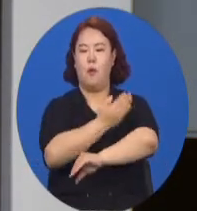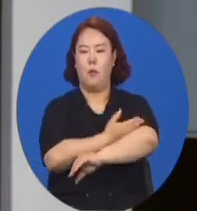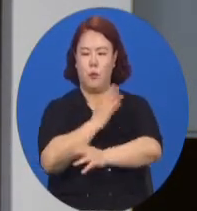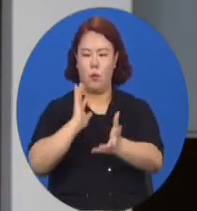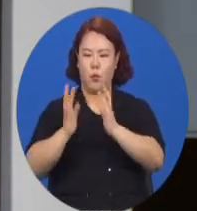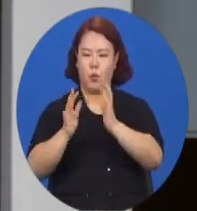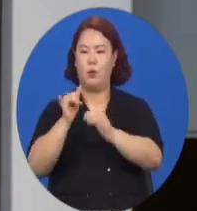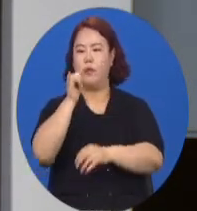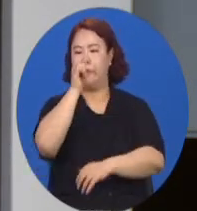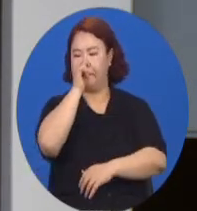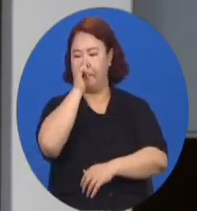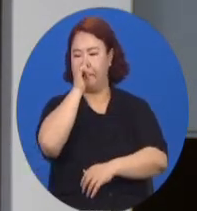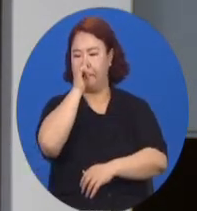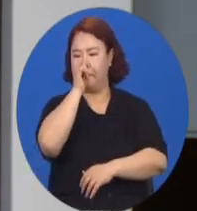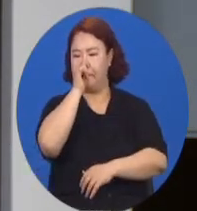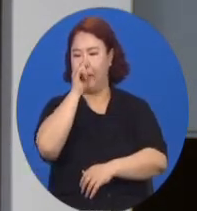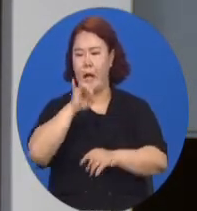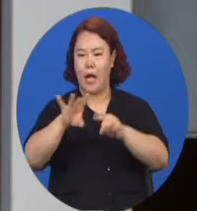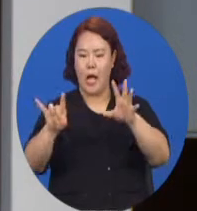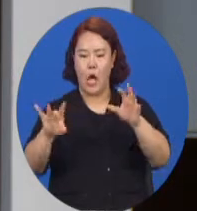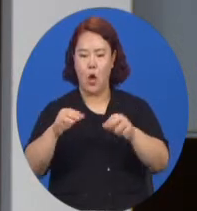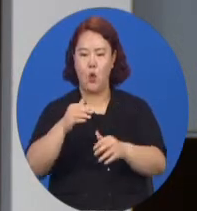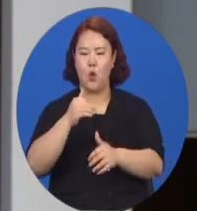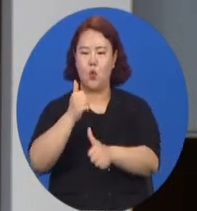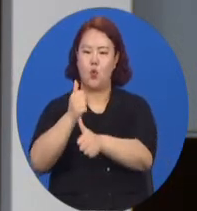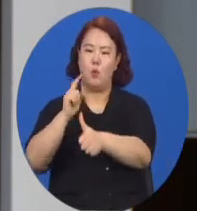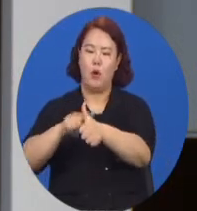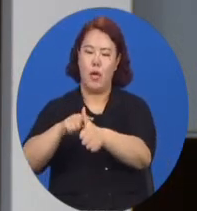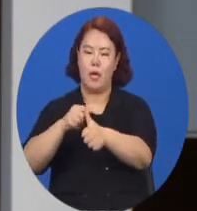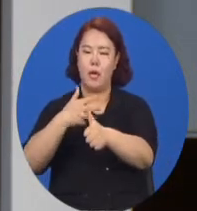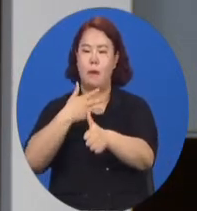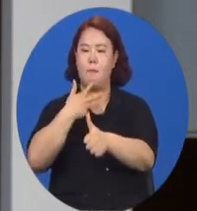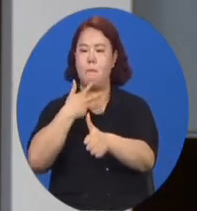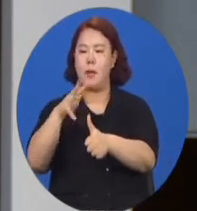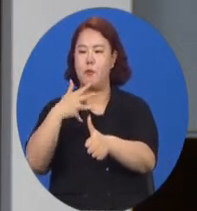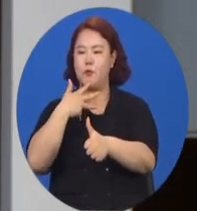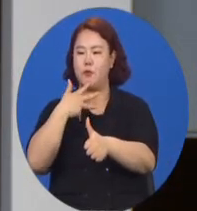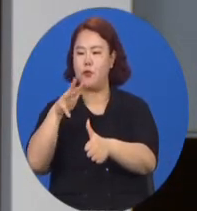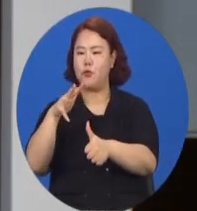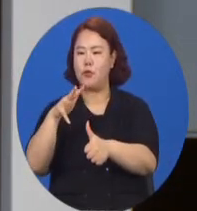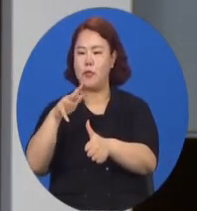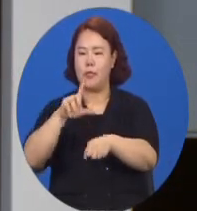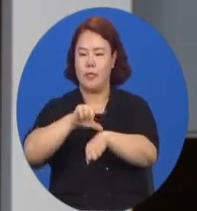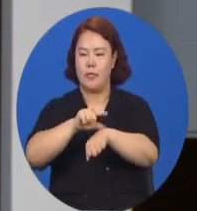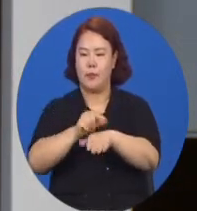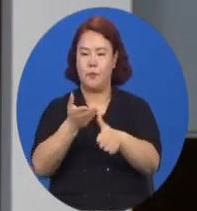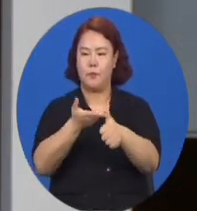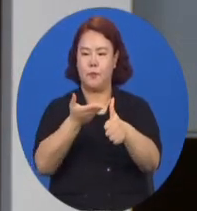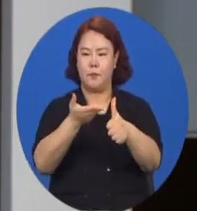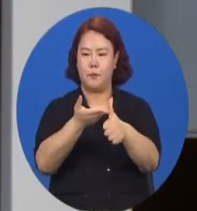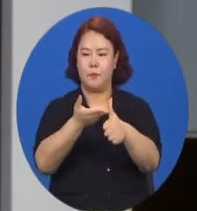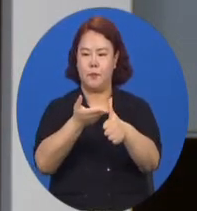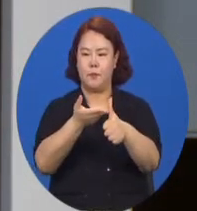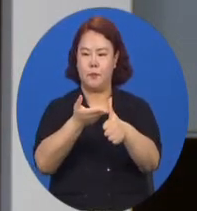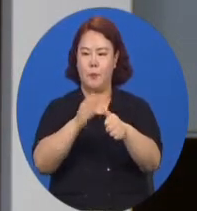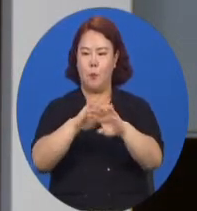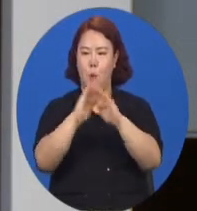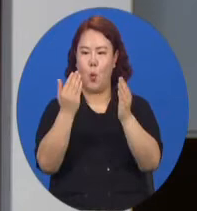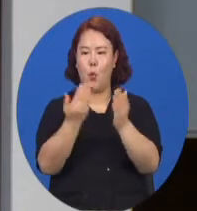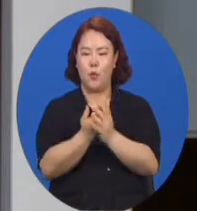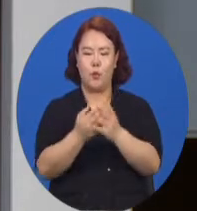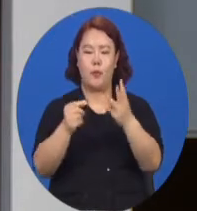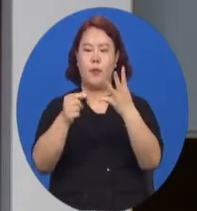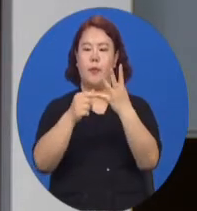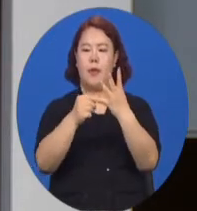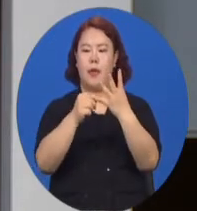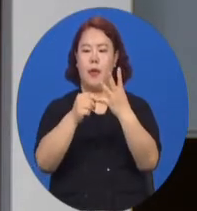주도권 토론은 각 후보마다 시간을 최대 8분씩 드리겠습니다. 8분씩입니다. 그리고 주도권을 가진 후보는 모두 총